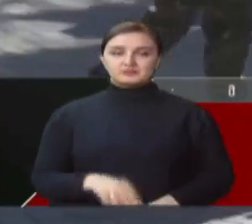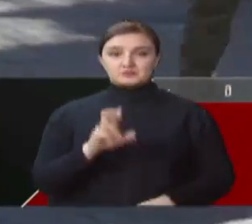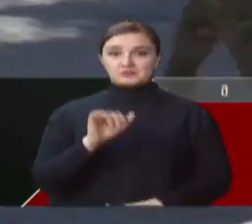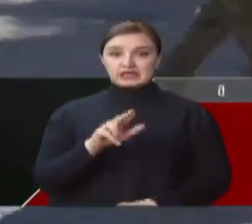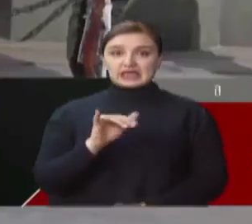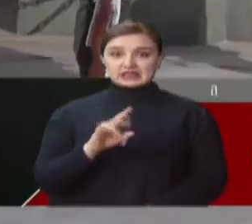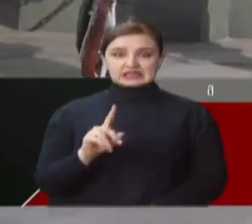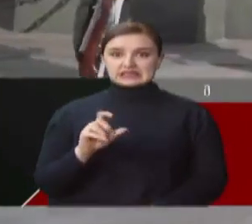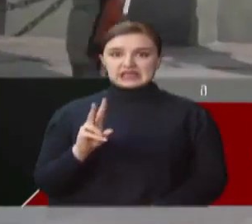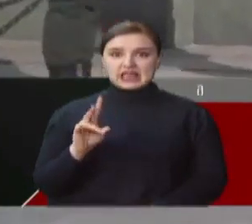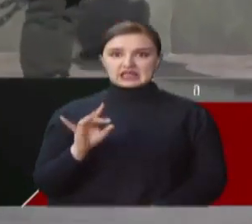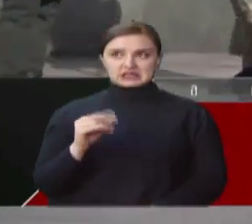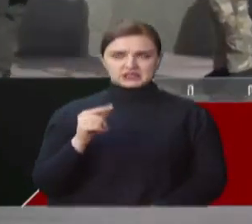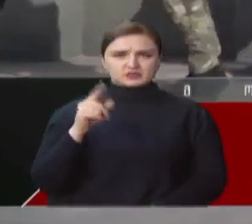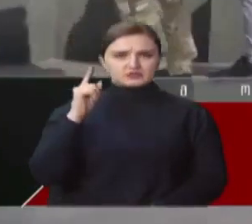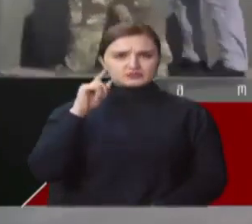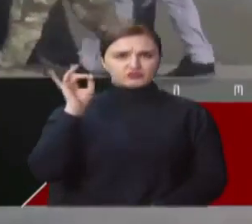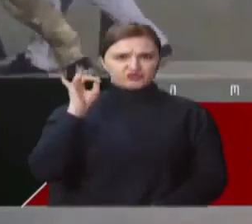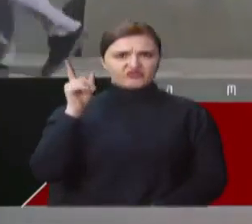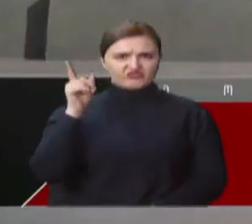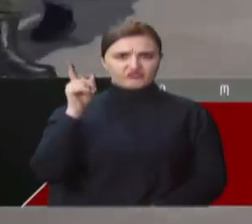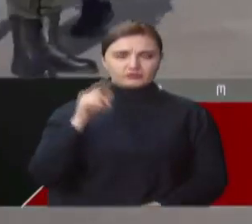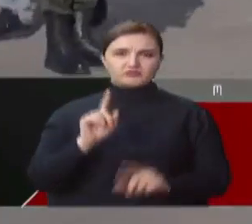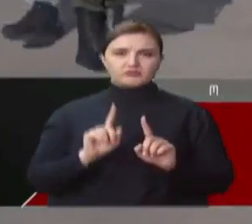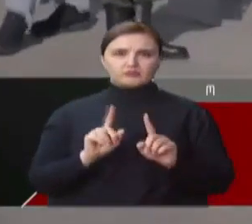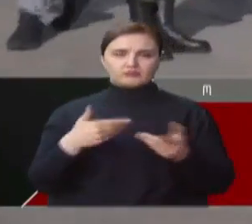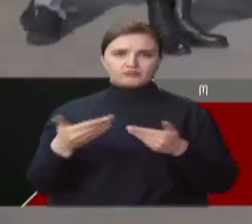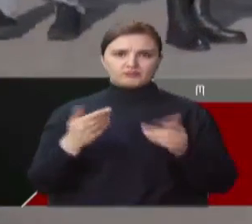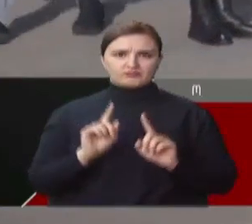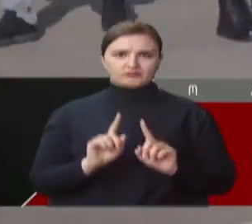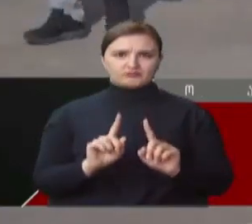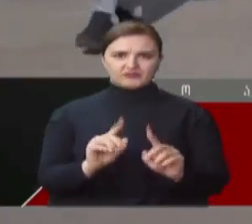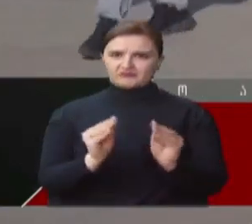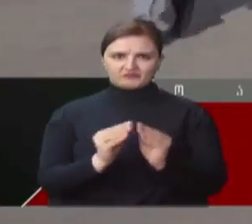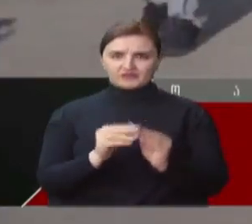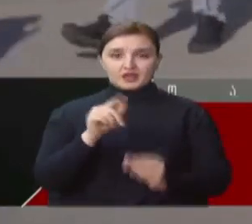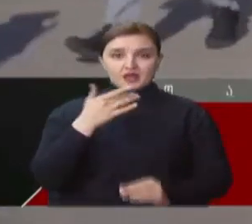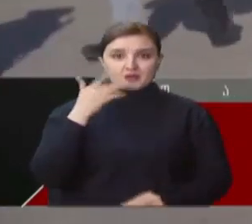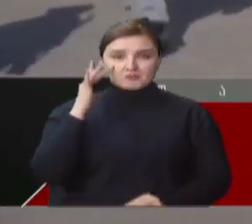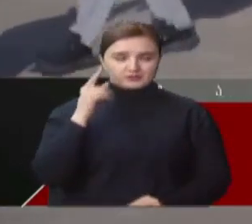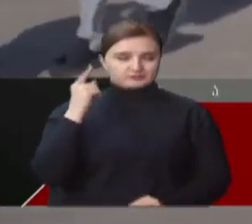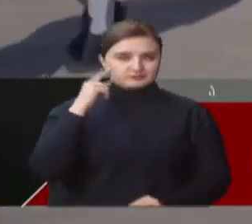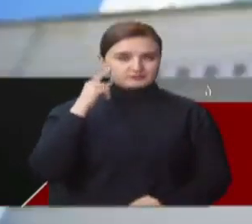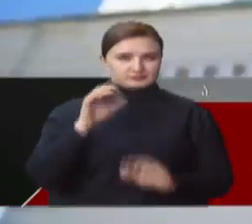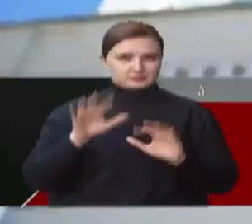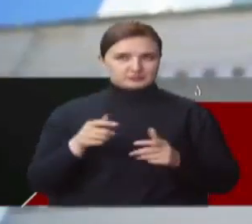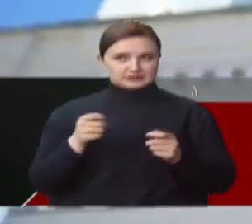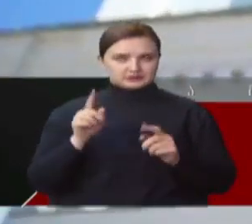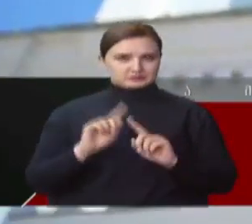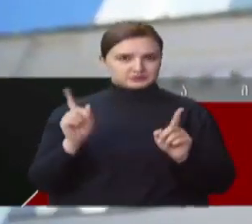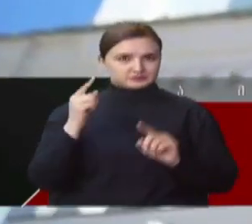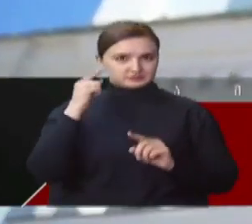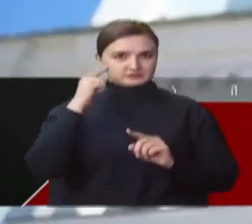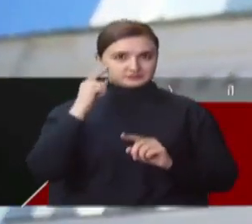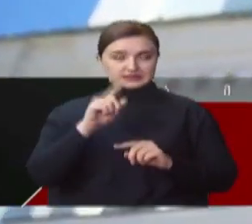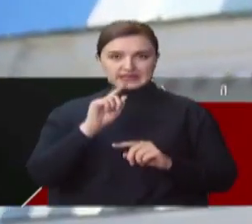ბაიდენი და ზელენსკი განგაში სიგნალის ხმის ფონზე მოდიან. ეს ხმა ალბათ უცხო ამერიკის პრეზიდენტისთვის, მაგრამ უკვე ერთი წელია